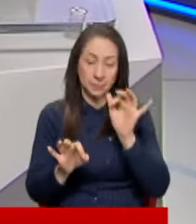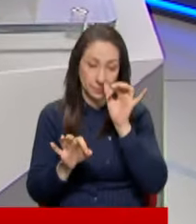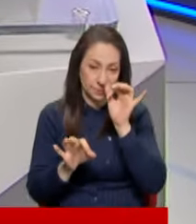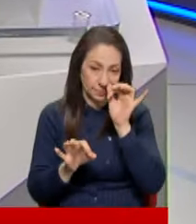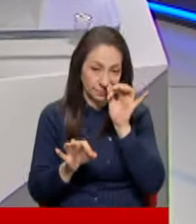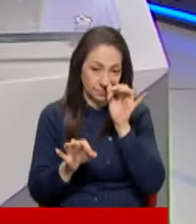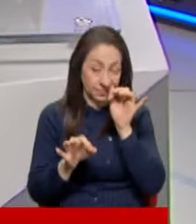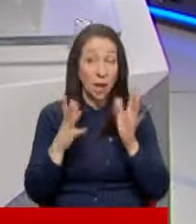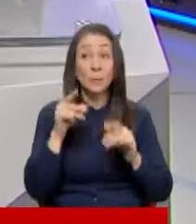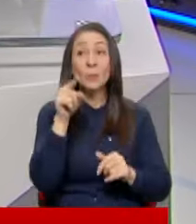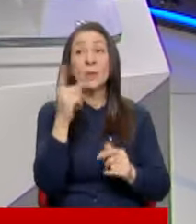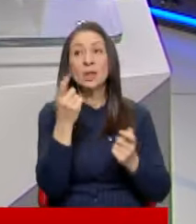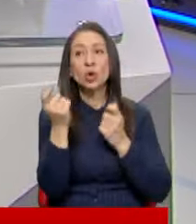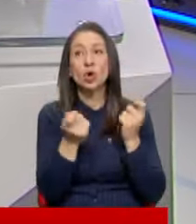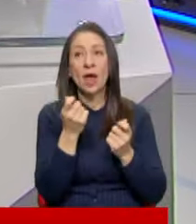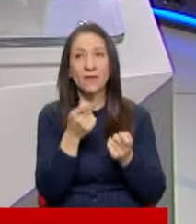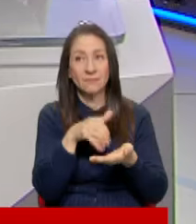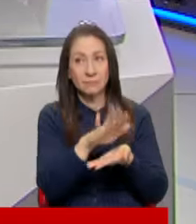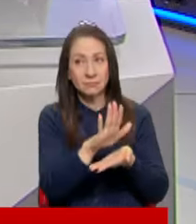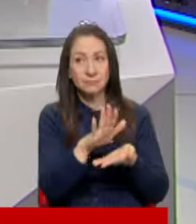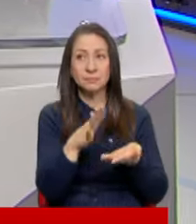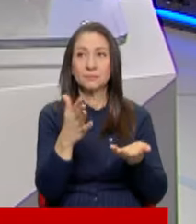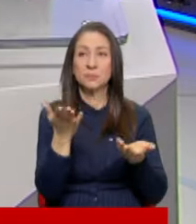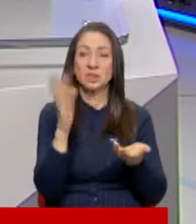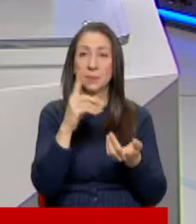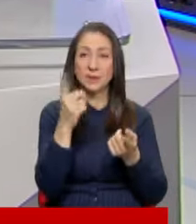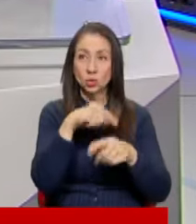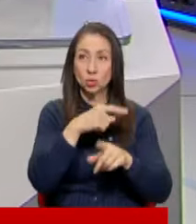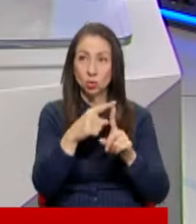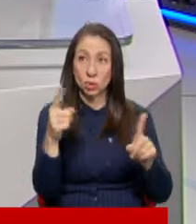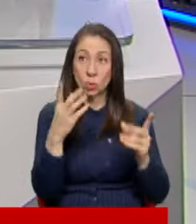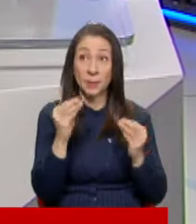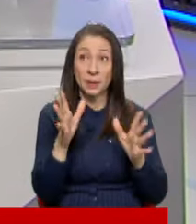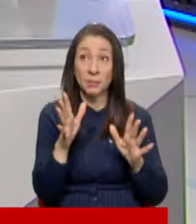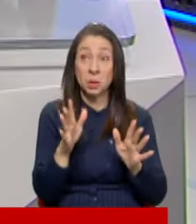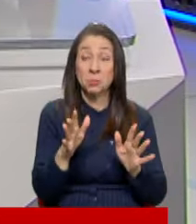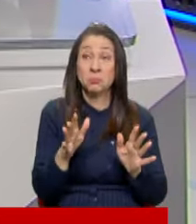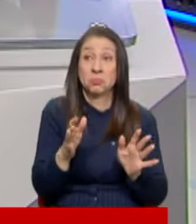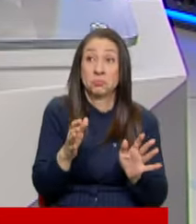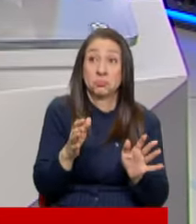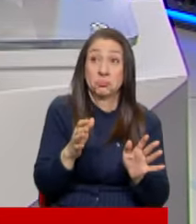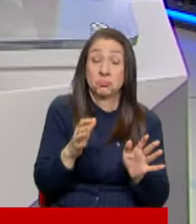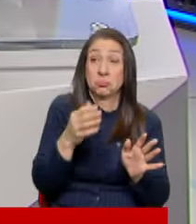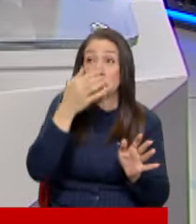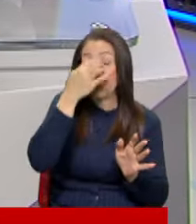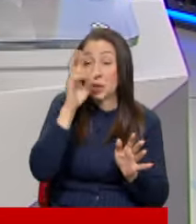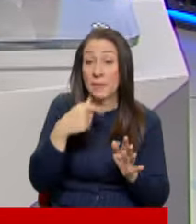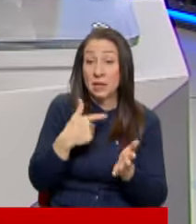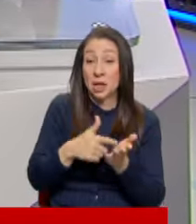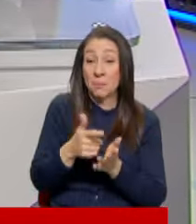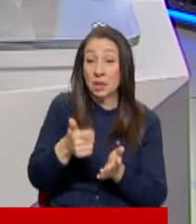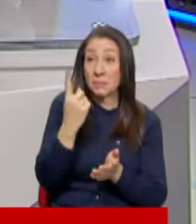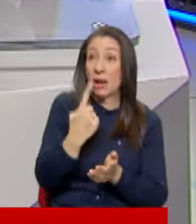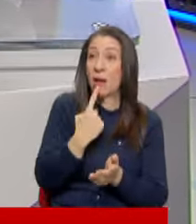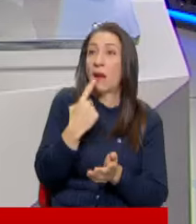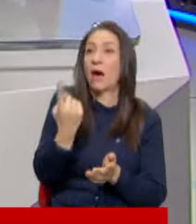burada bir görevden alma ya da başka bir süreç işleyebilir mi M Ben tarım bakanına bir